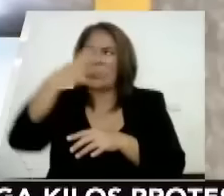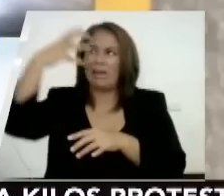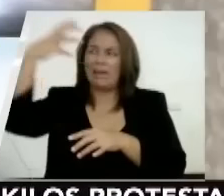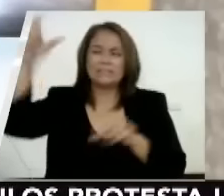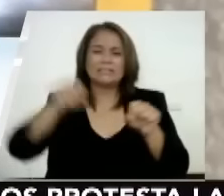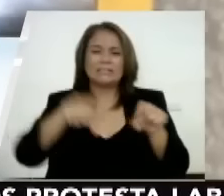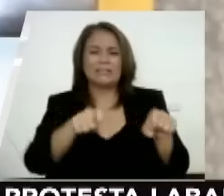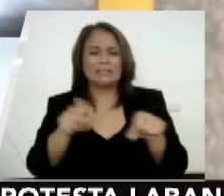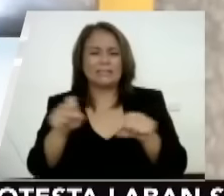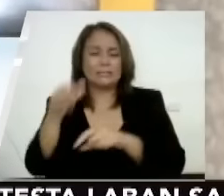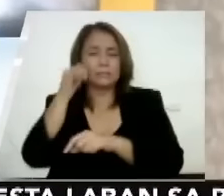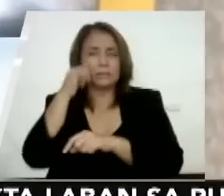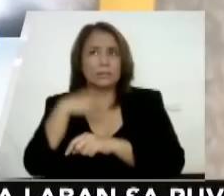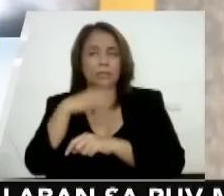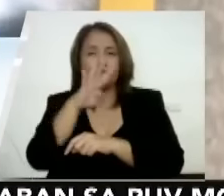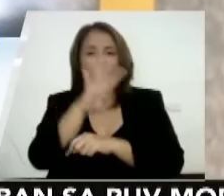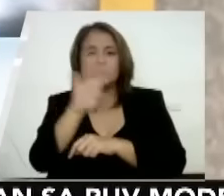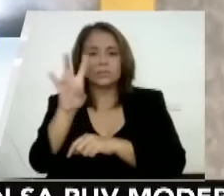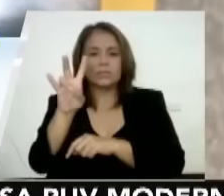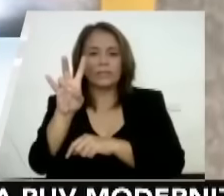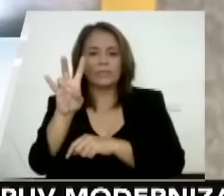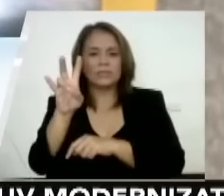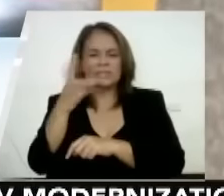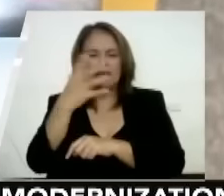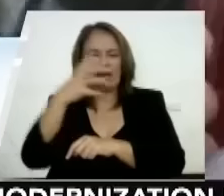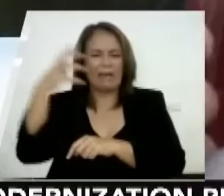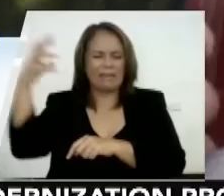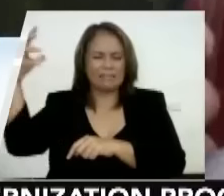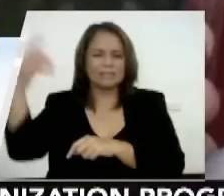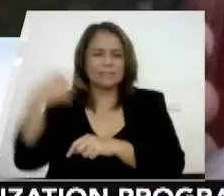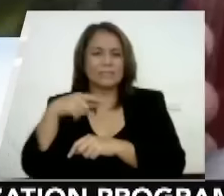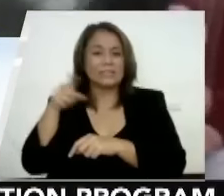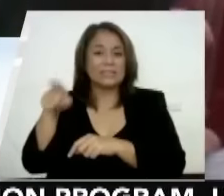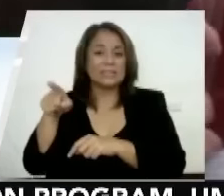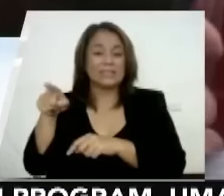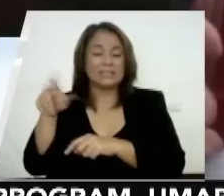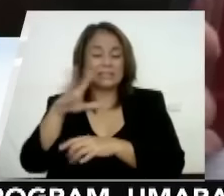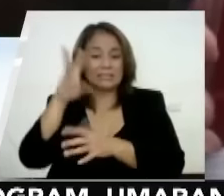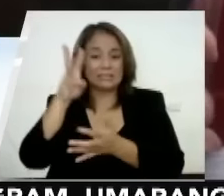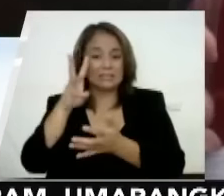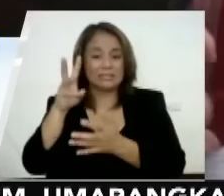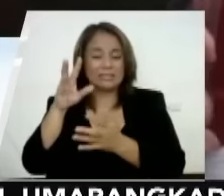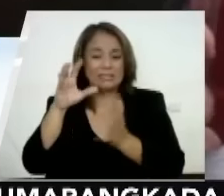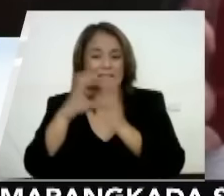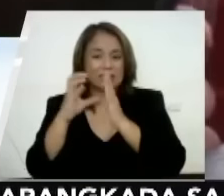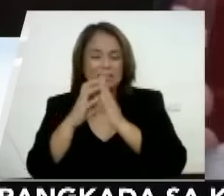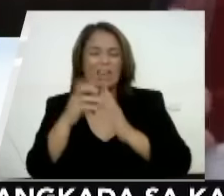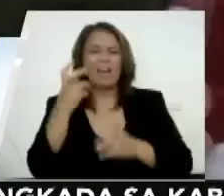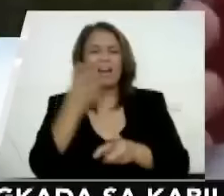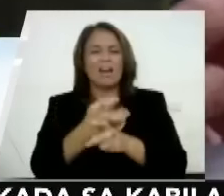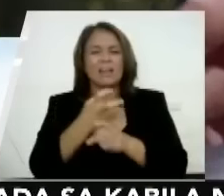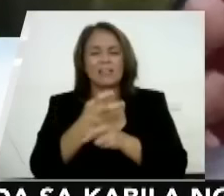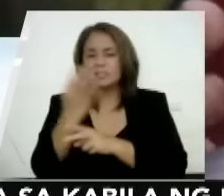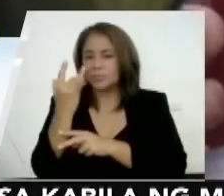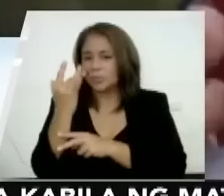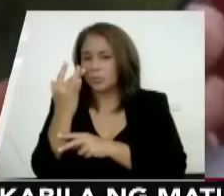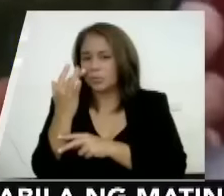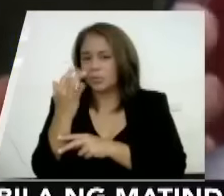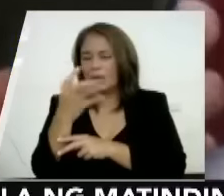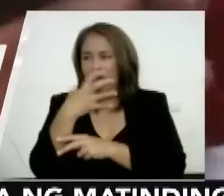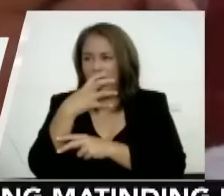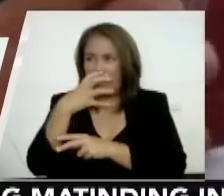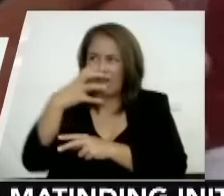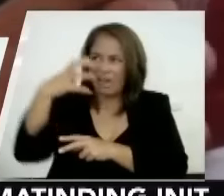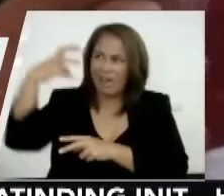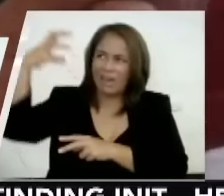sa 47 degrees Celsius ang heat index sa kanilang lungsod. Mahirap kasi nasa mainit ka.